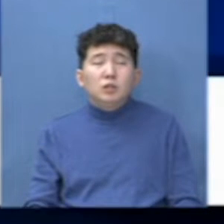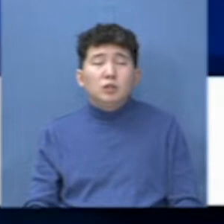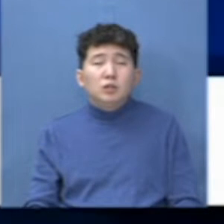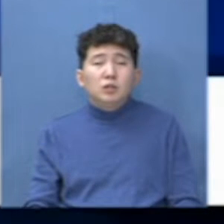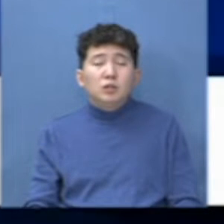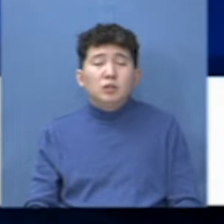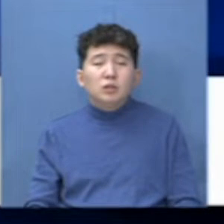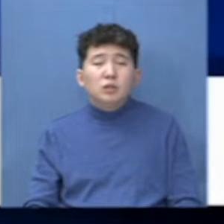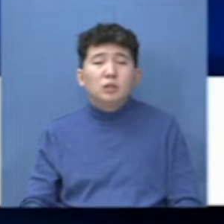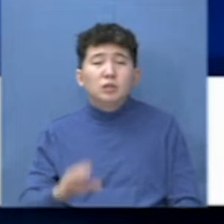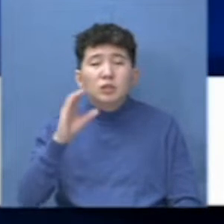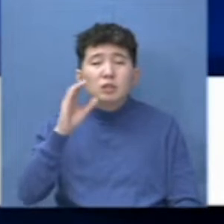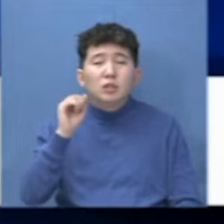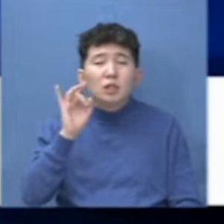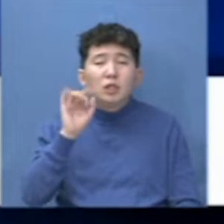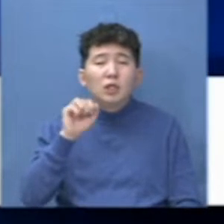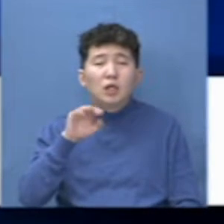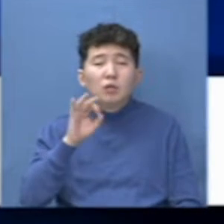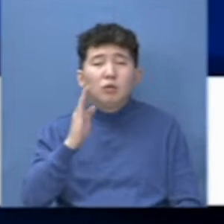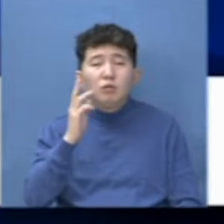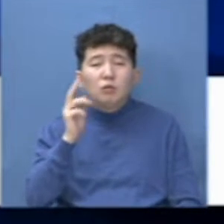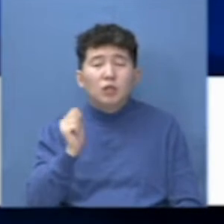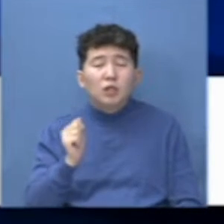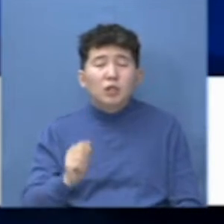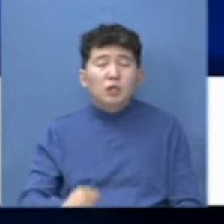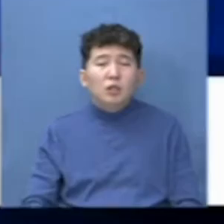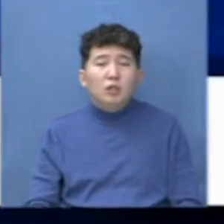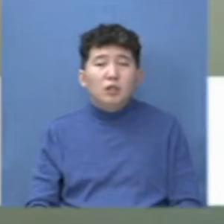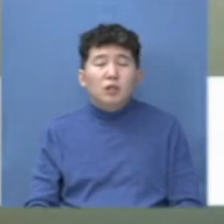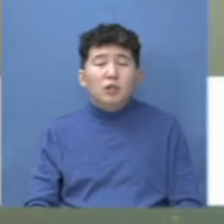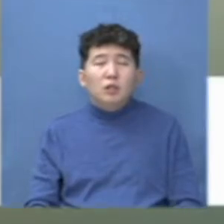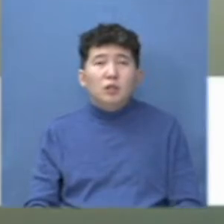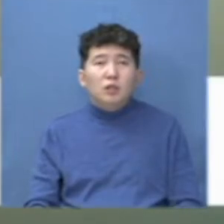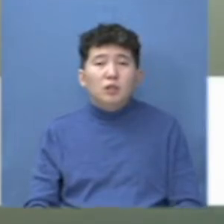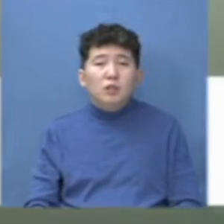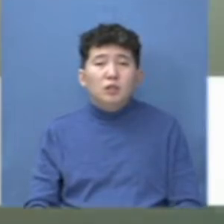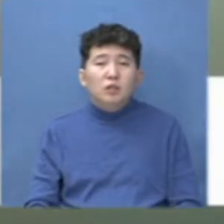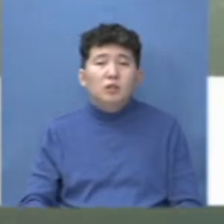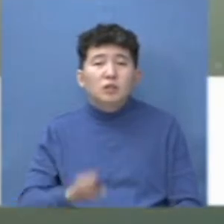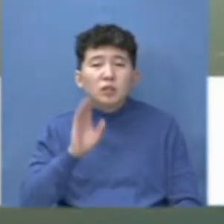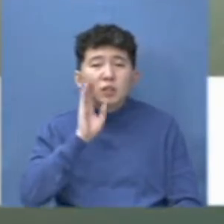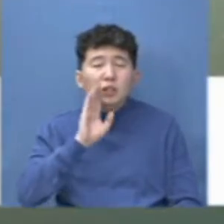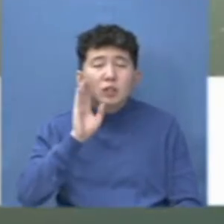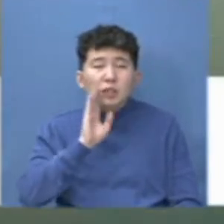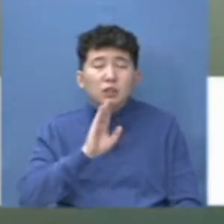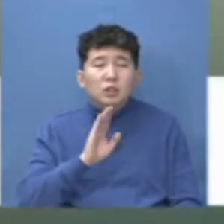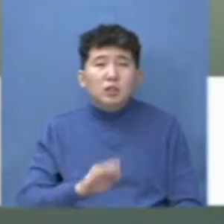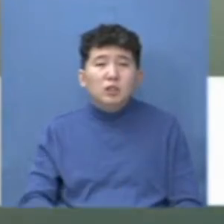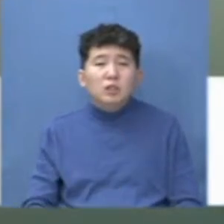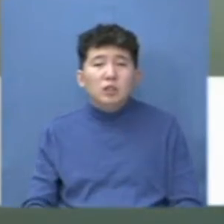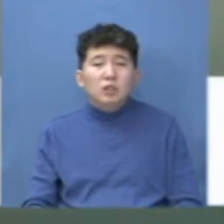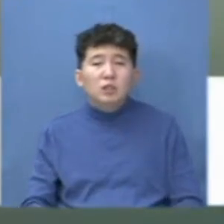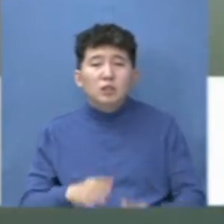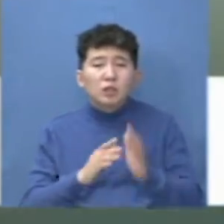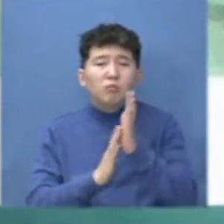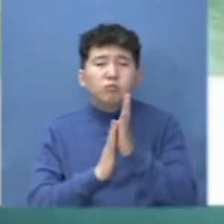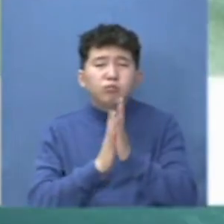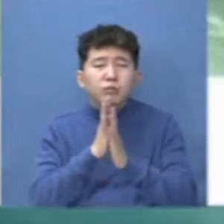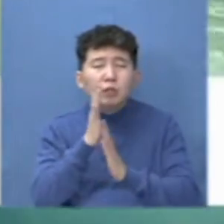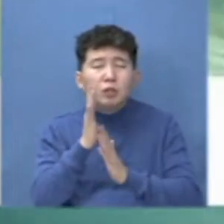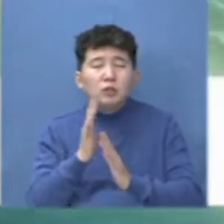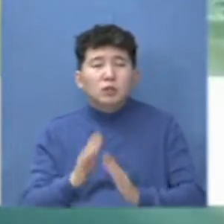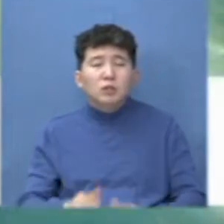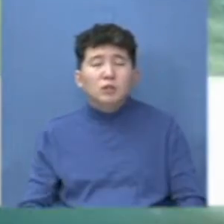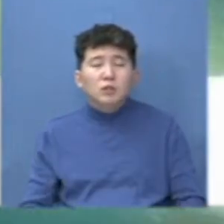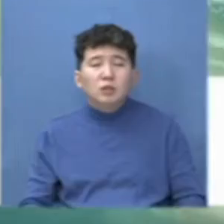Нысанның Саратовка ауылында бой көтеруі де бекер емес. Себебі мұнда судың құрамы бекіре балығының өсіп жетілуіне қолайлы.